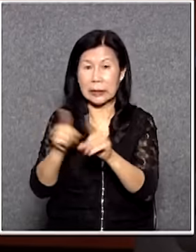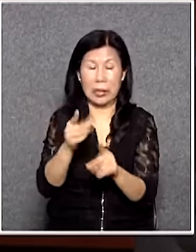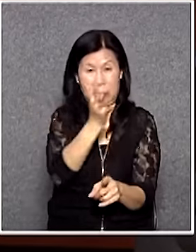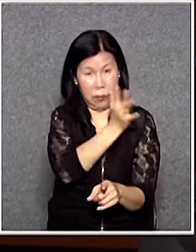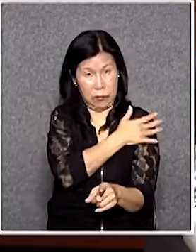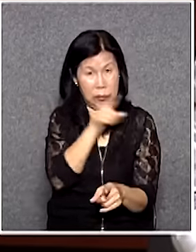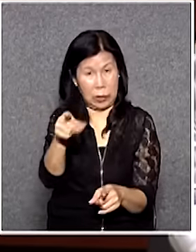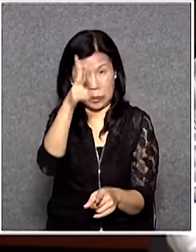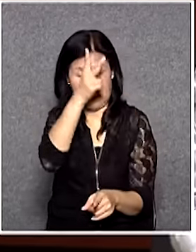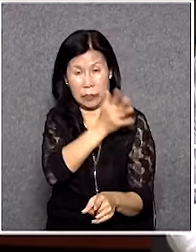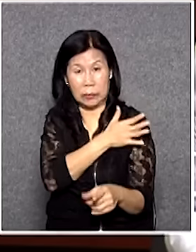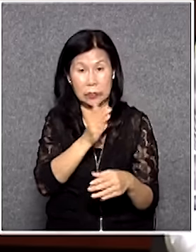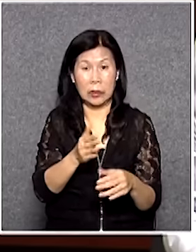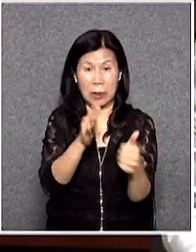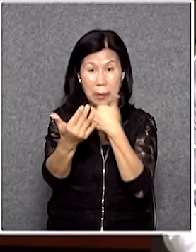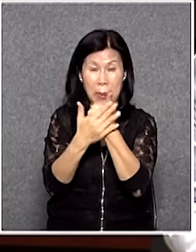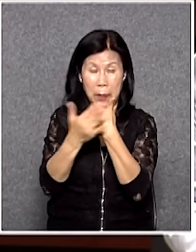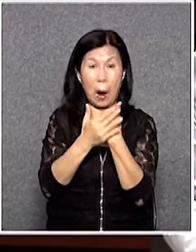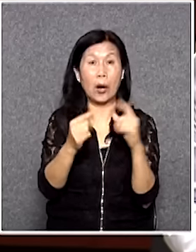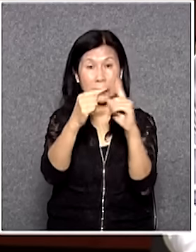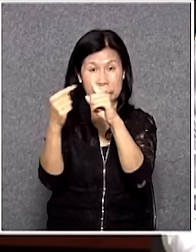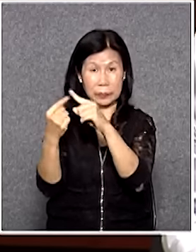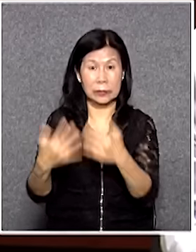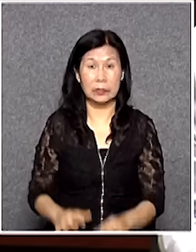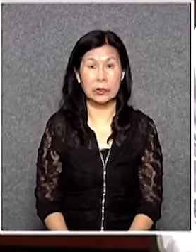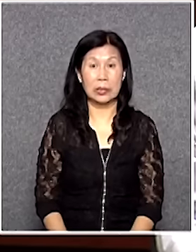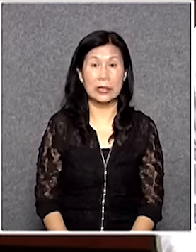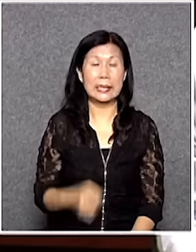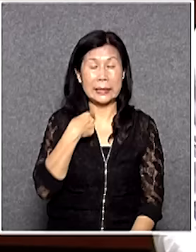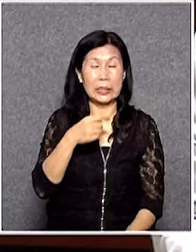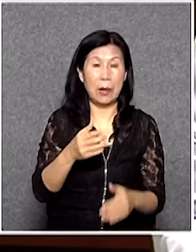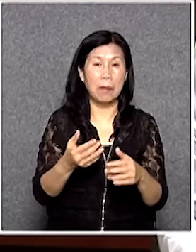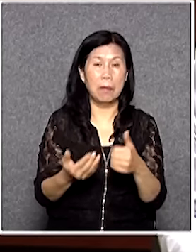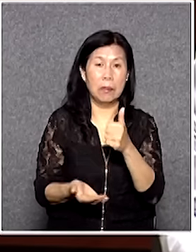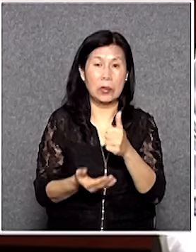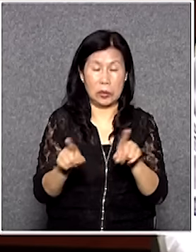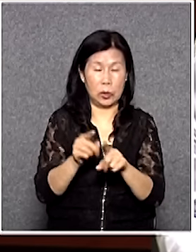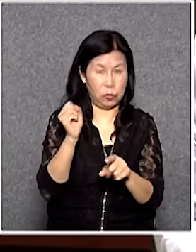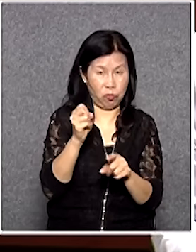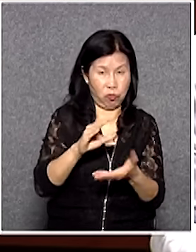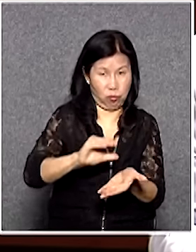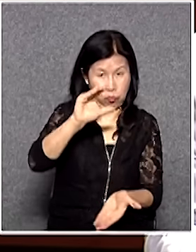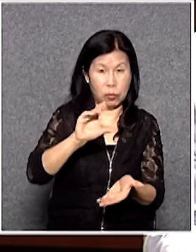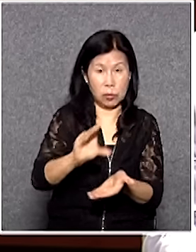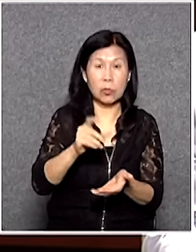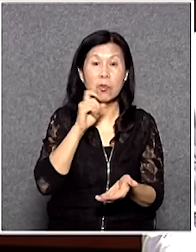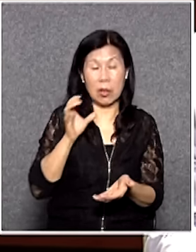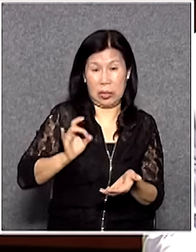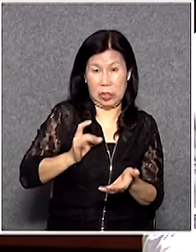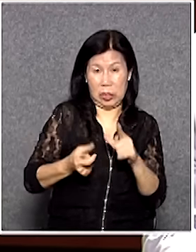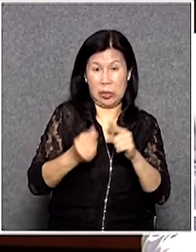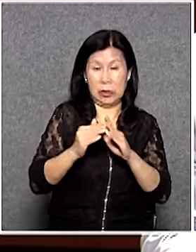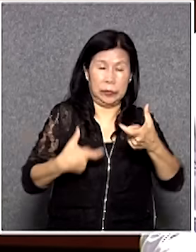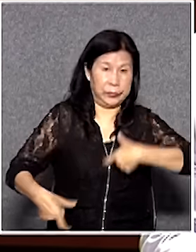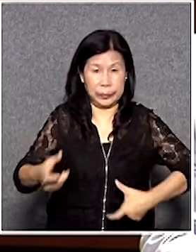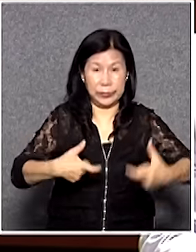個責任，你就要幫我哋啲血本啊補本，係咪啊？避免好像私人公司咁樣揮霍